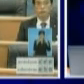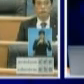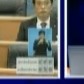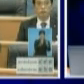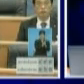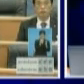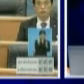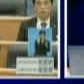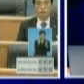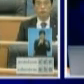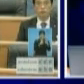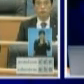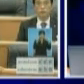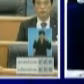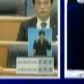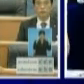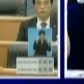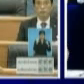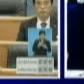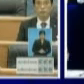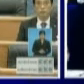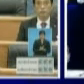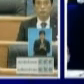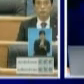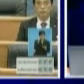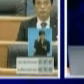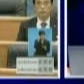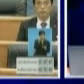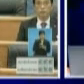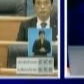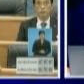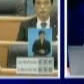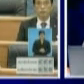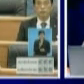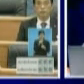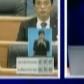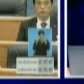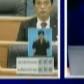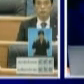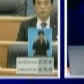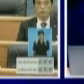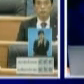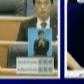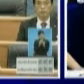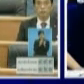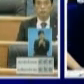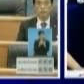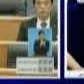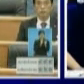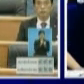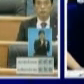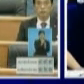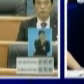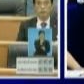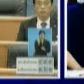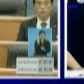ไหนหรือช่วยบอกฉันหน่อยได้มะทางพ ร รคประชาธิปัตย์เองก็ลุกขึ้นมาอธิบาย ก็เป็นประเด็นที่ถูกต้องนะเพราะตอนนี้เป็นเรื่องส่วนตัวเนี่ยเยอะเหลือเ